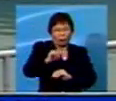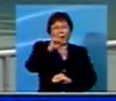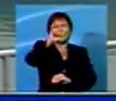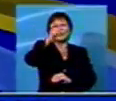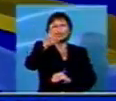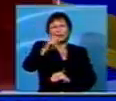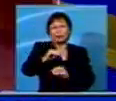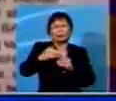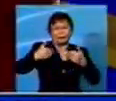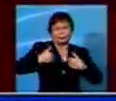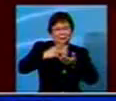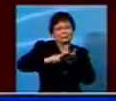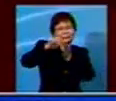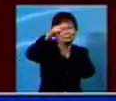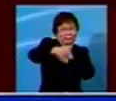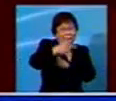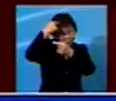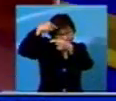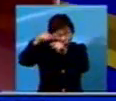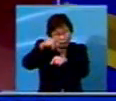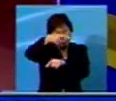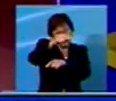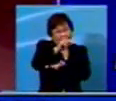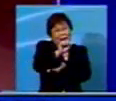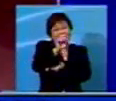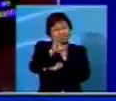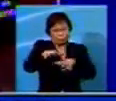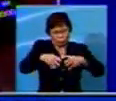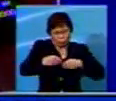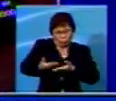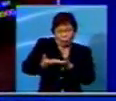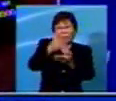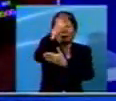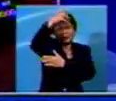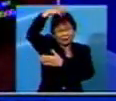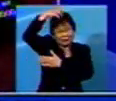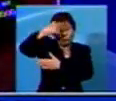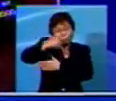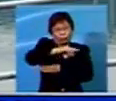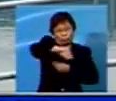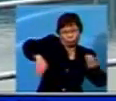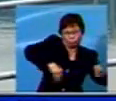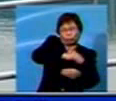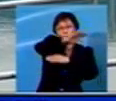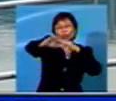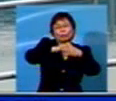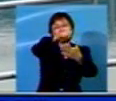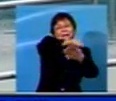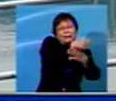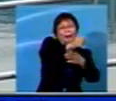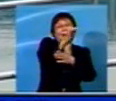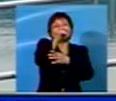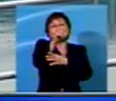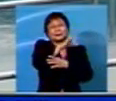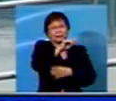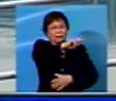diadakan kelab mengikut persetujuan itu pnsb telah menerima tawaran kerajaan Selangor untuk mengambil alih segala ekuiti aset